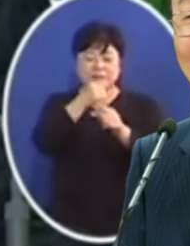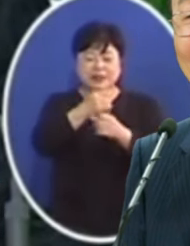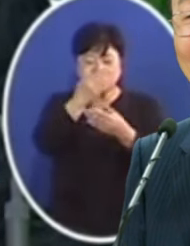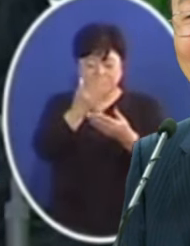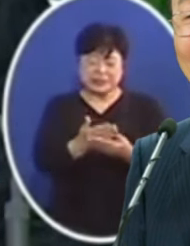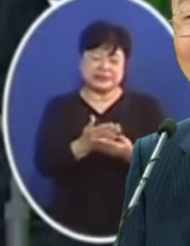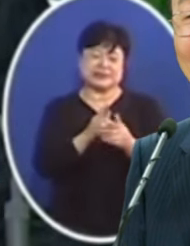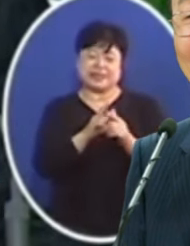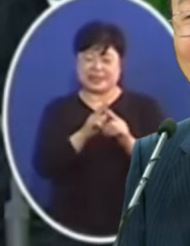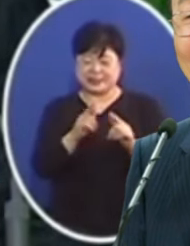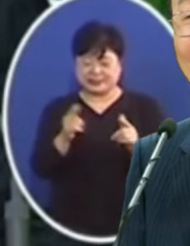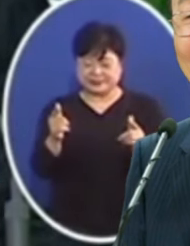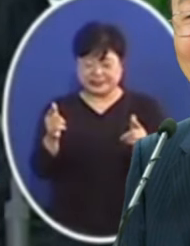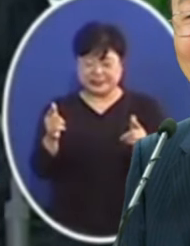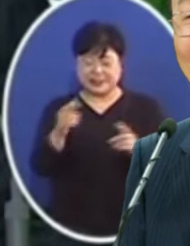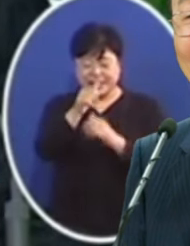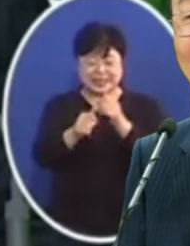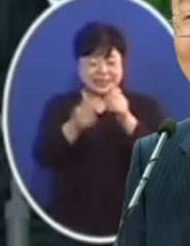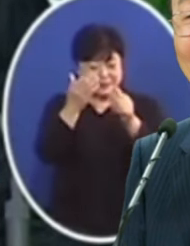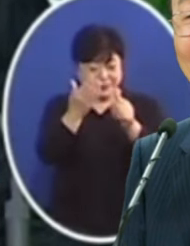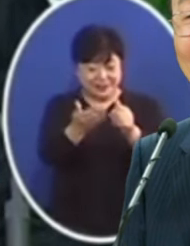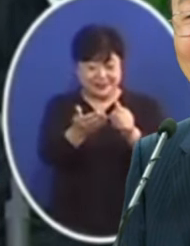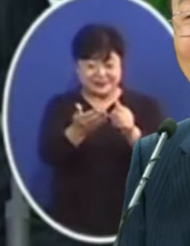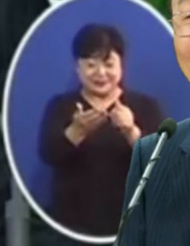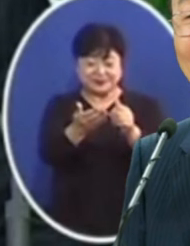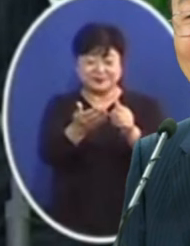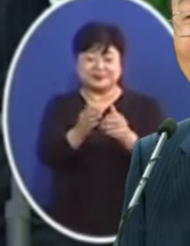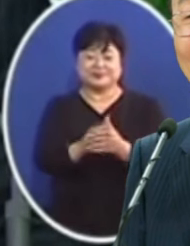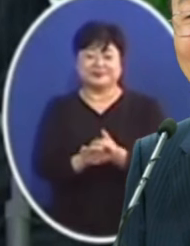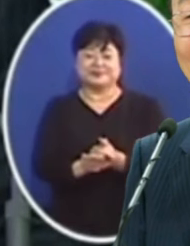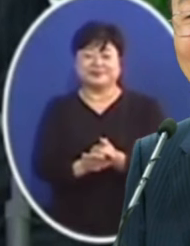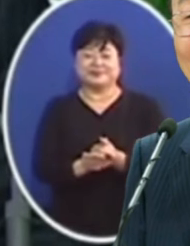받지 아니했습니다. 하나님이